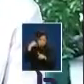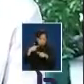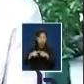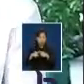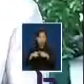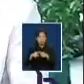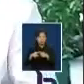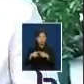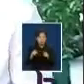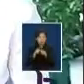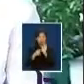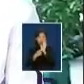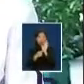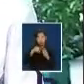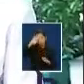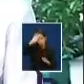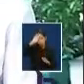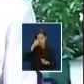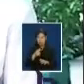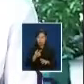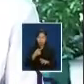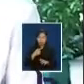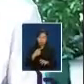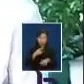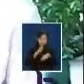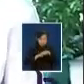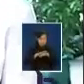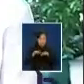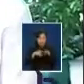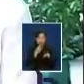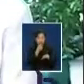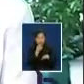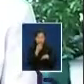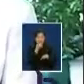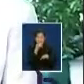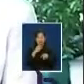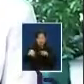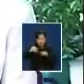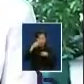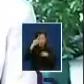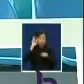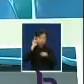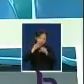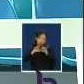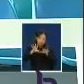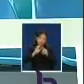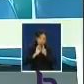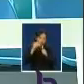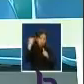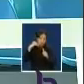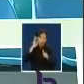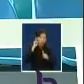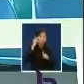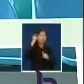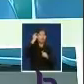อนะก็คือสามารถที่จะดูแลได้อีกหน่อยก็คงจะต้องไปทางสื่อในเรื่องของการดูแลอาจจะต้องใส่หมวกกันน็อก